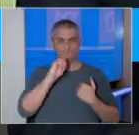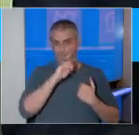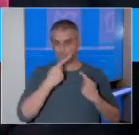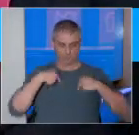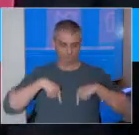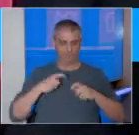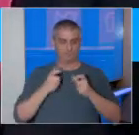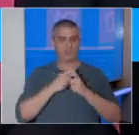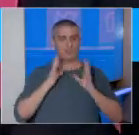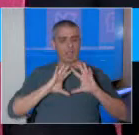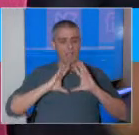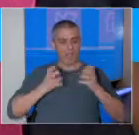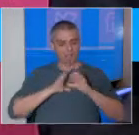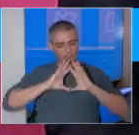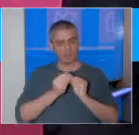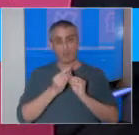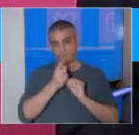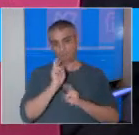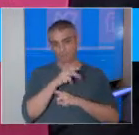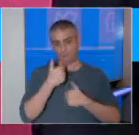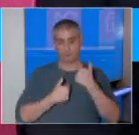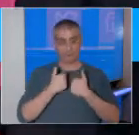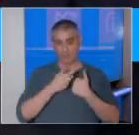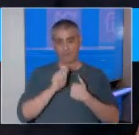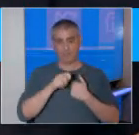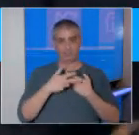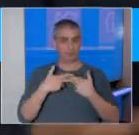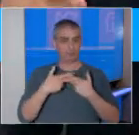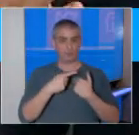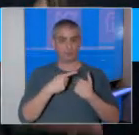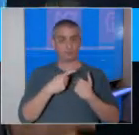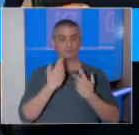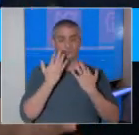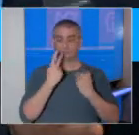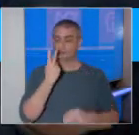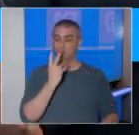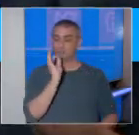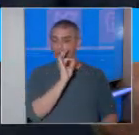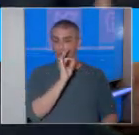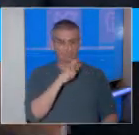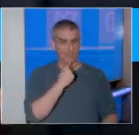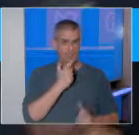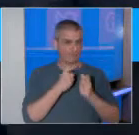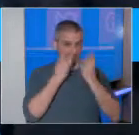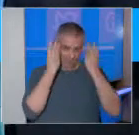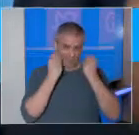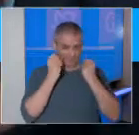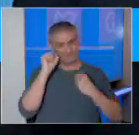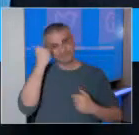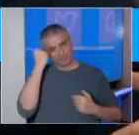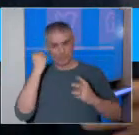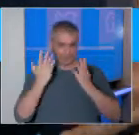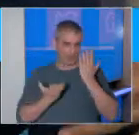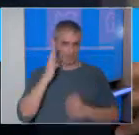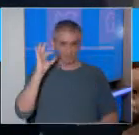שיושב ראש מפלגת עם שלם, שמתמודד לכנסת הקרובה, שמספר 2 שלו, צריך לומר שזו מפלגה חרדית ציונית,